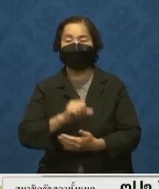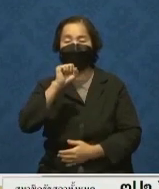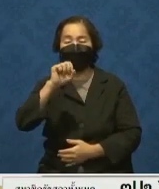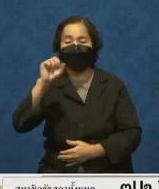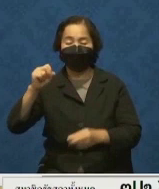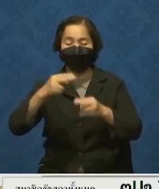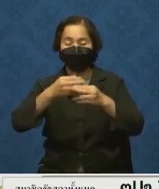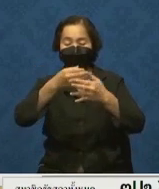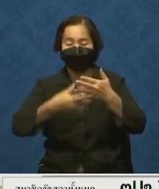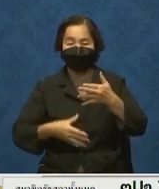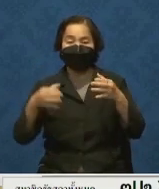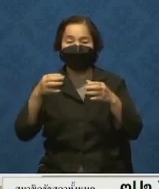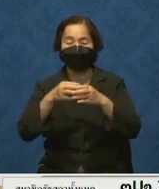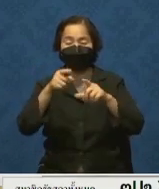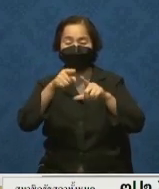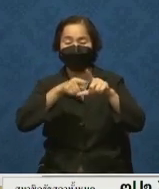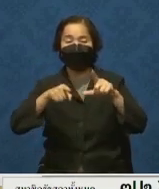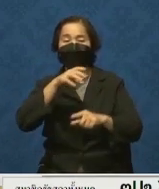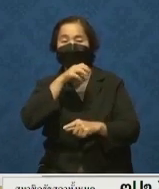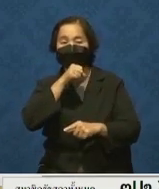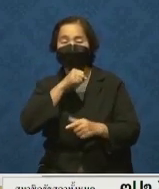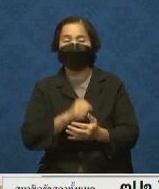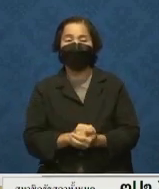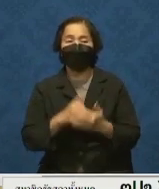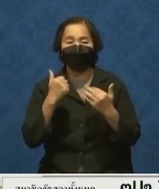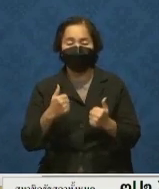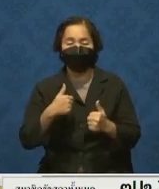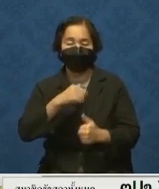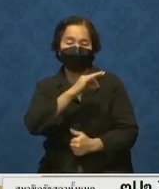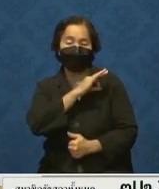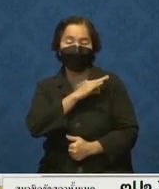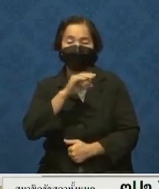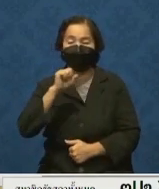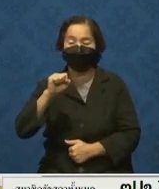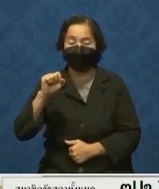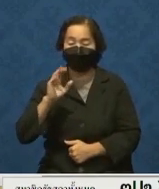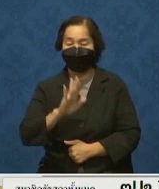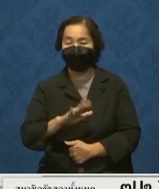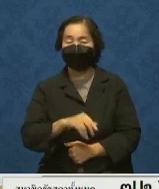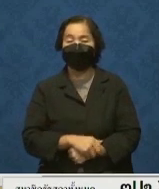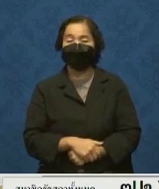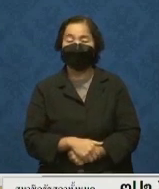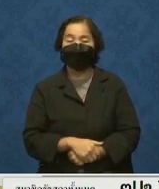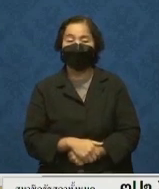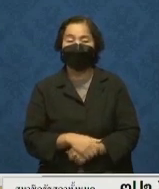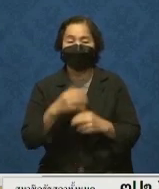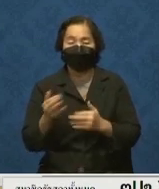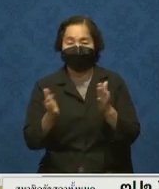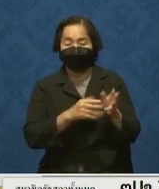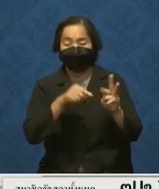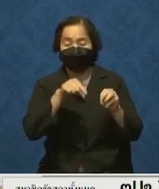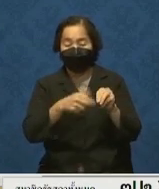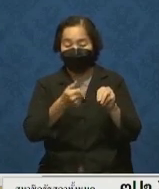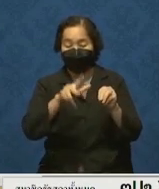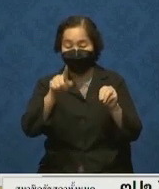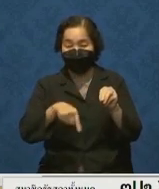แบบบชีรายชื่อพัะเก้าไลในฐานะ สมาชิก รัฒัสภาถ้ประทานครับ ในส่นตา 13 ท »